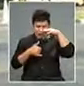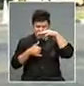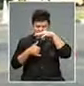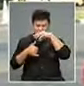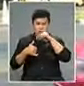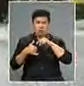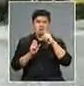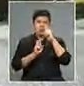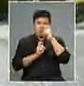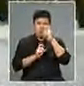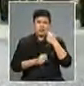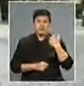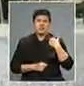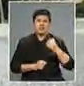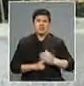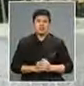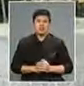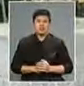ครับ